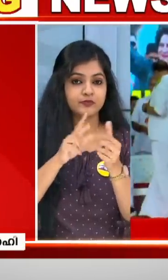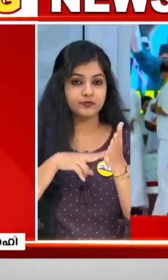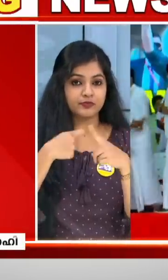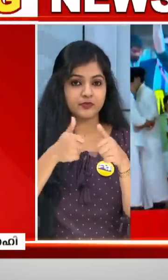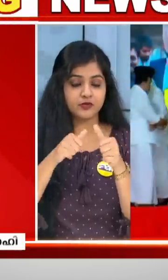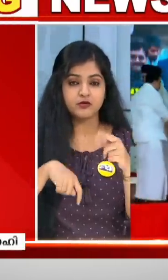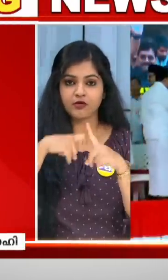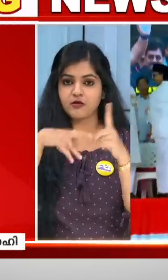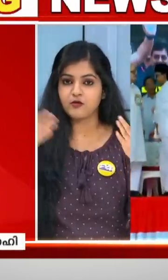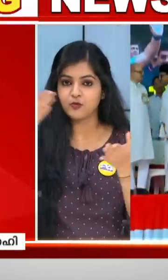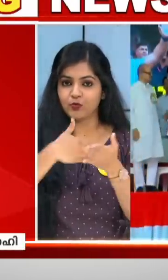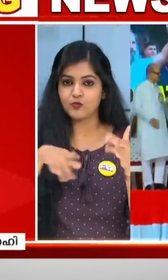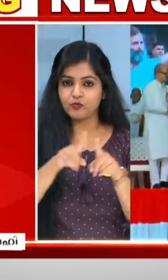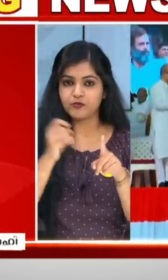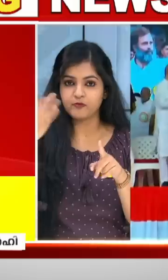സാധിക്കുന്നത്. എന്നാൽ